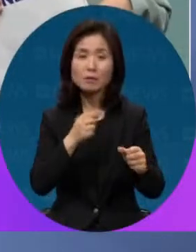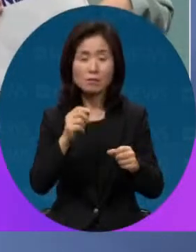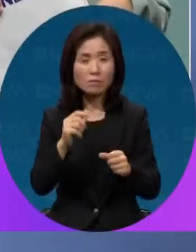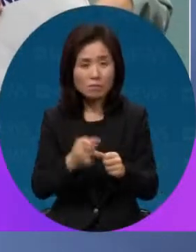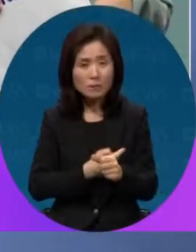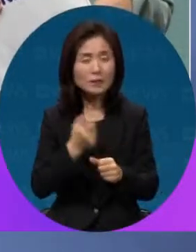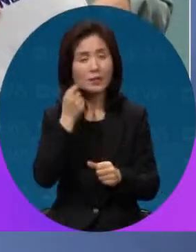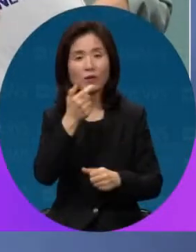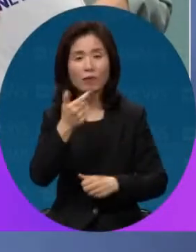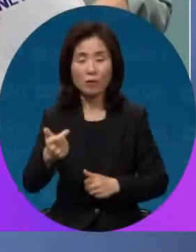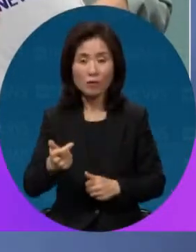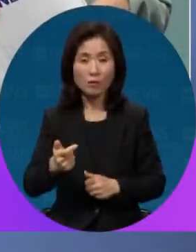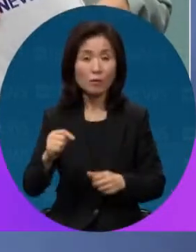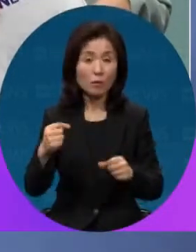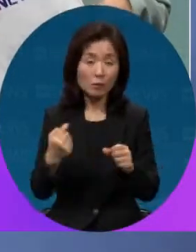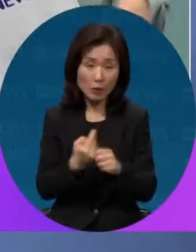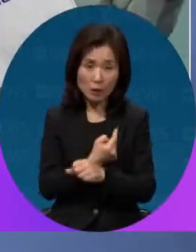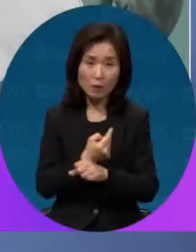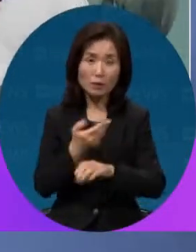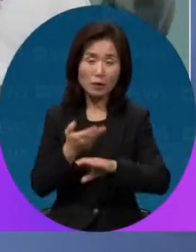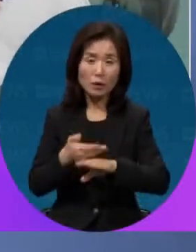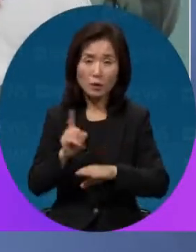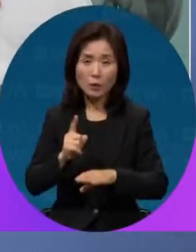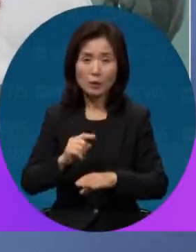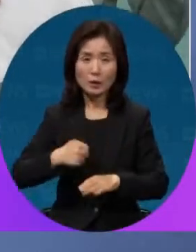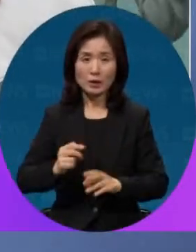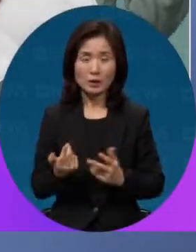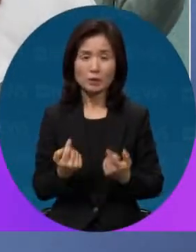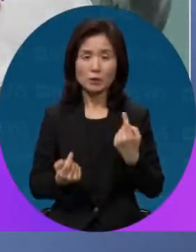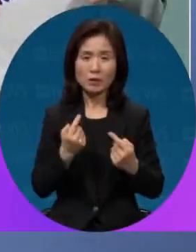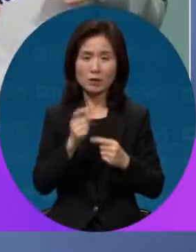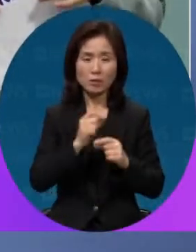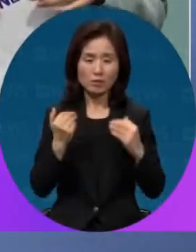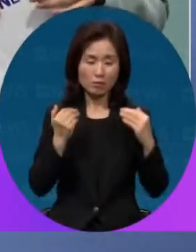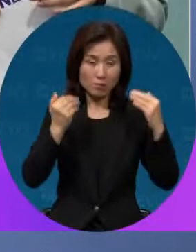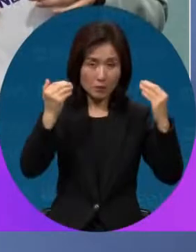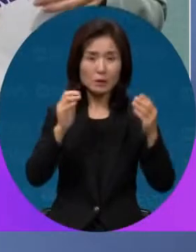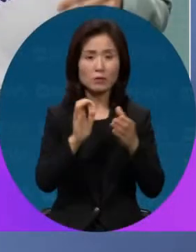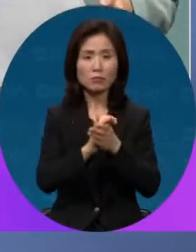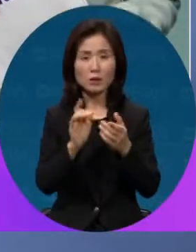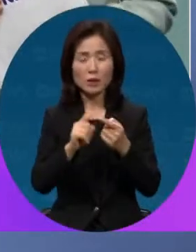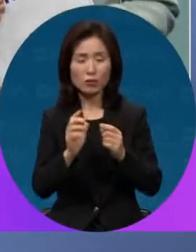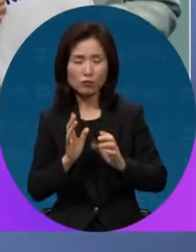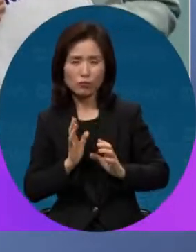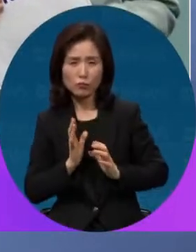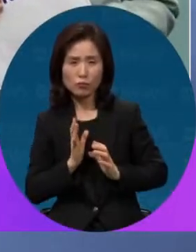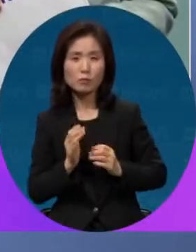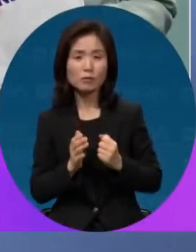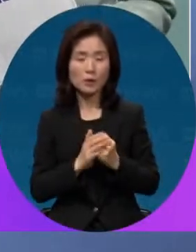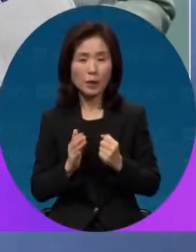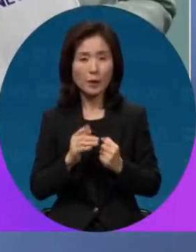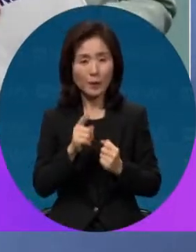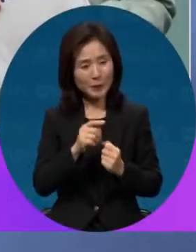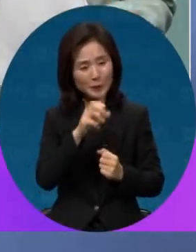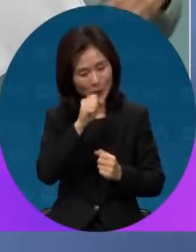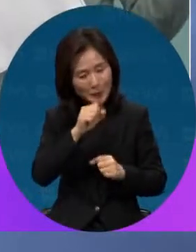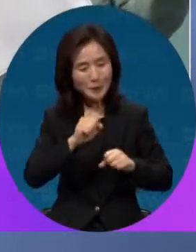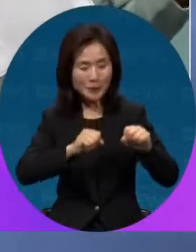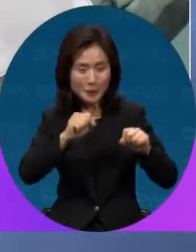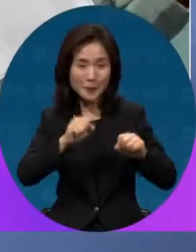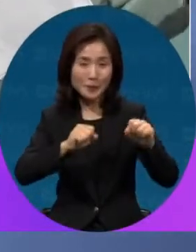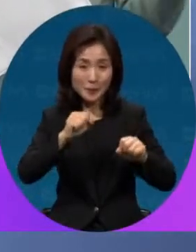있는데요 그밖에도 한편으로는 이 자신보다 더 성숙한 친구에 대해 두려움을 느껴 호의적으로 하는